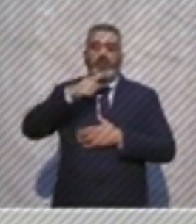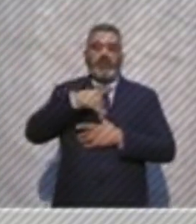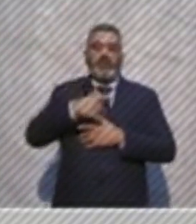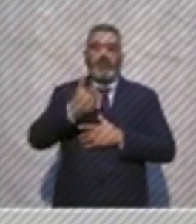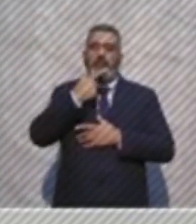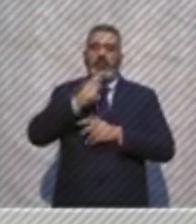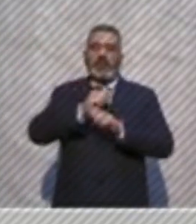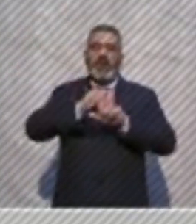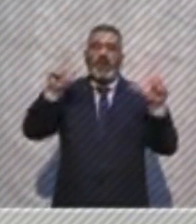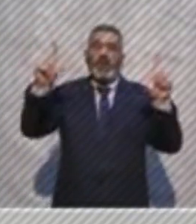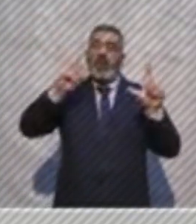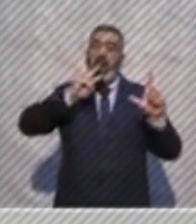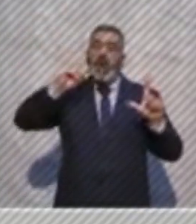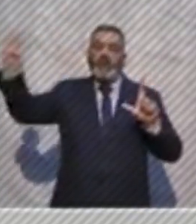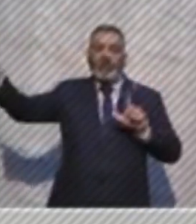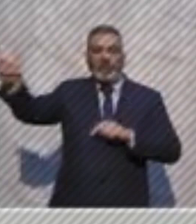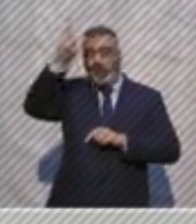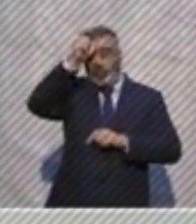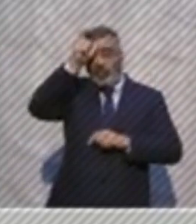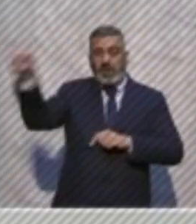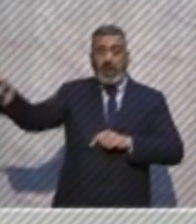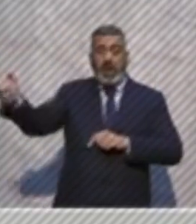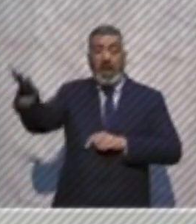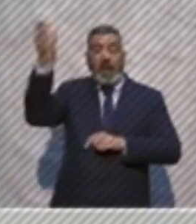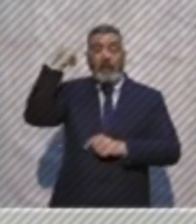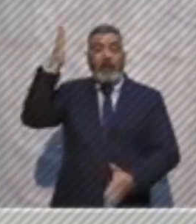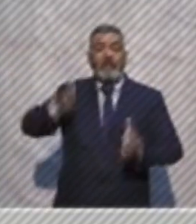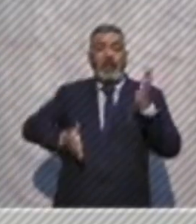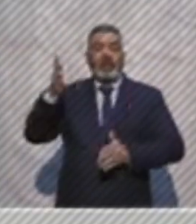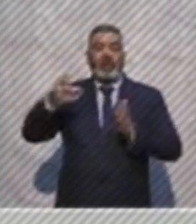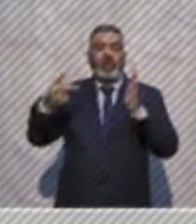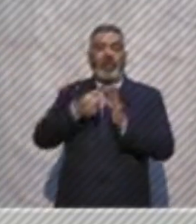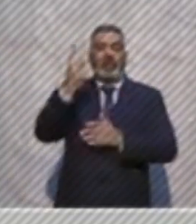στους γείτονες ήδη από το Μάρτιο του 2020.